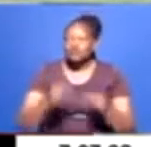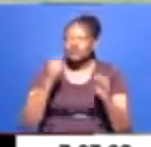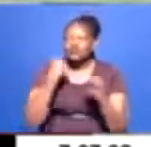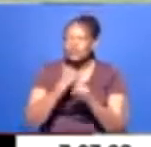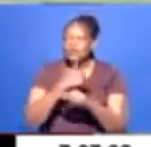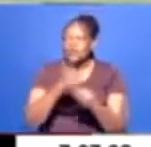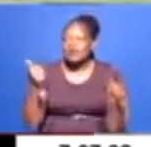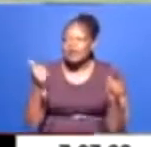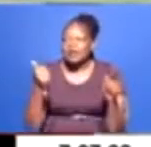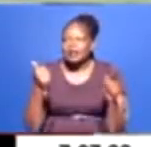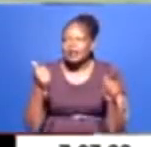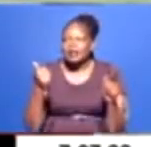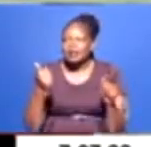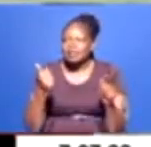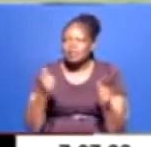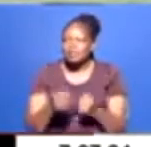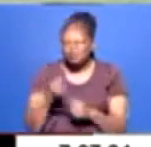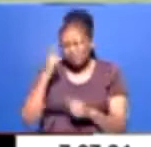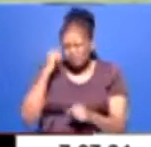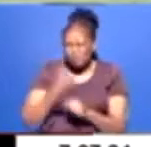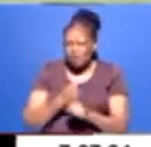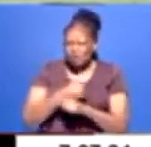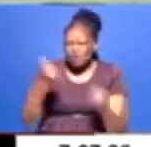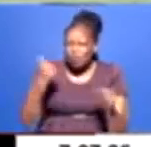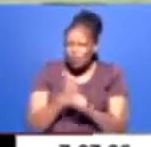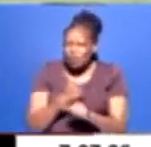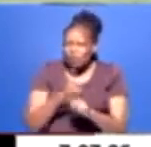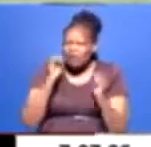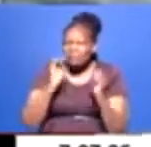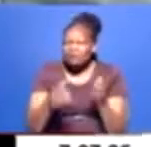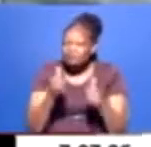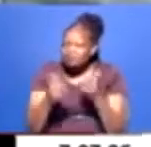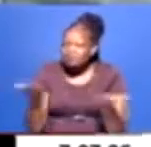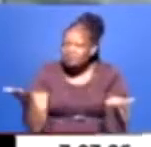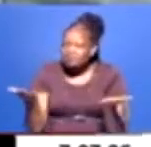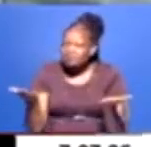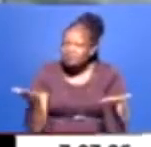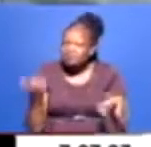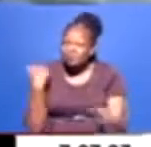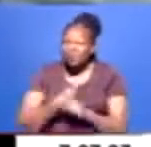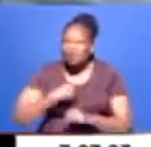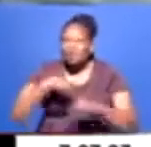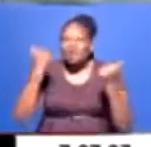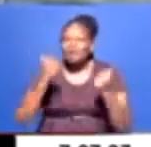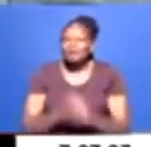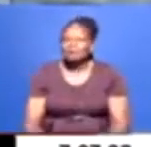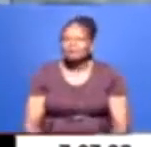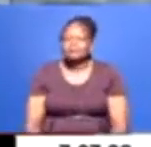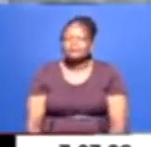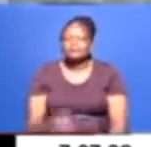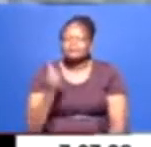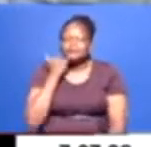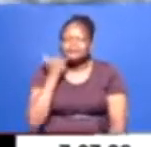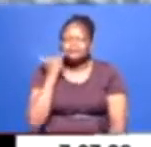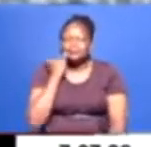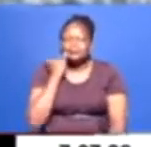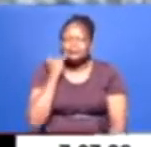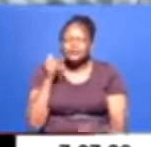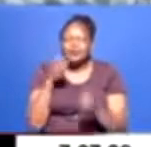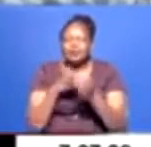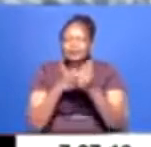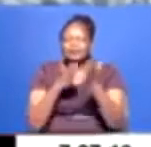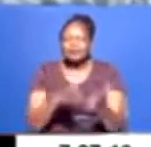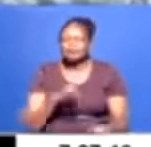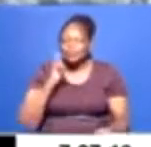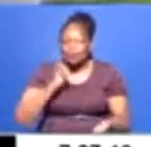Tunachapa kazi ya tuchapa. Tunachapa kazi ya tuchapa. Mjini Nakuru, viongozi wametoa wito